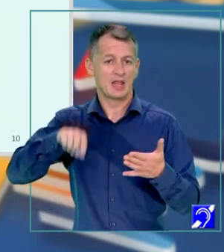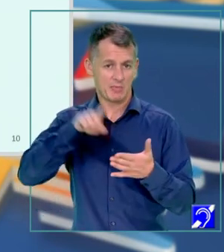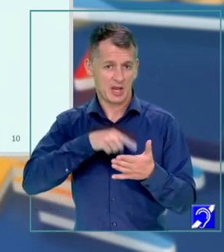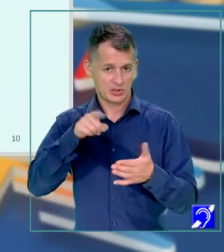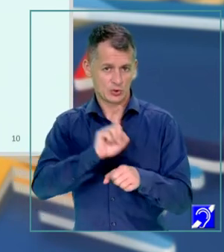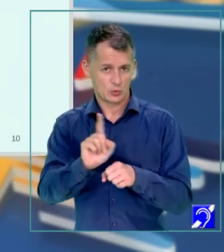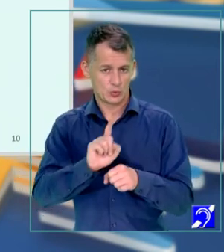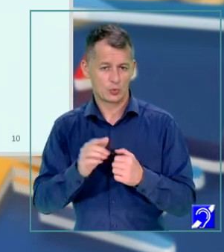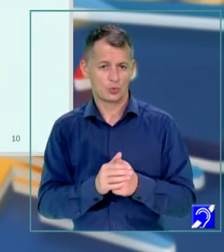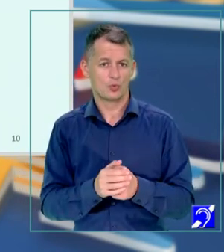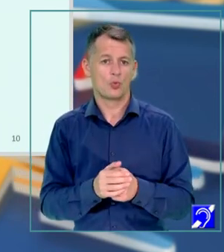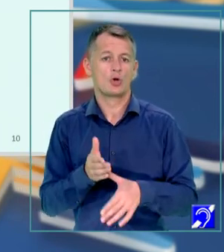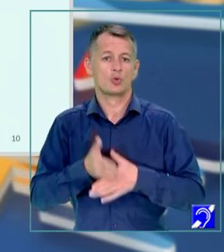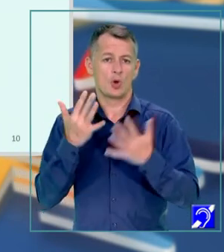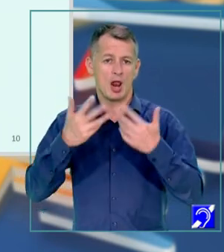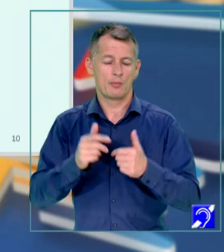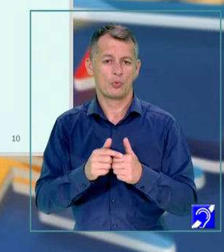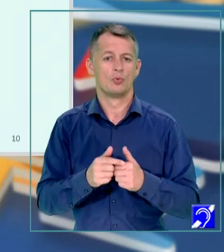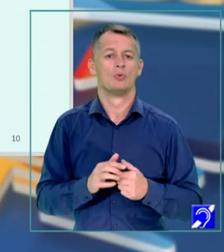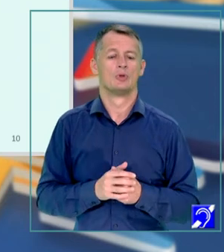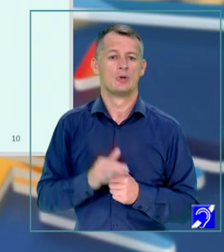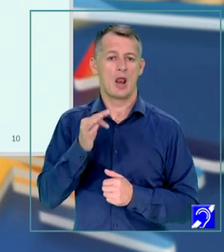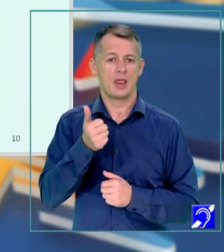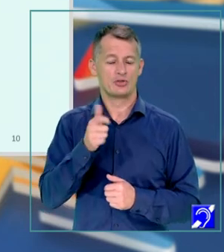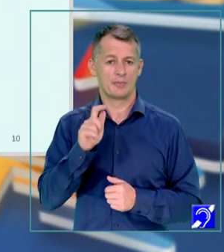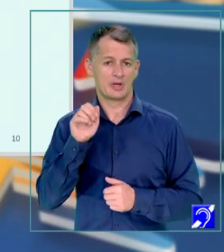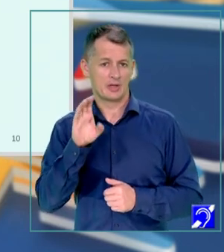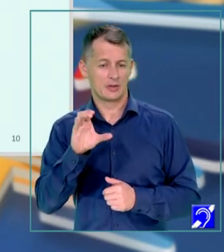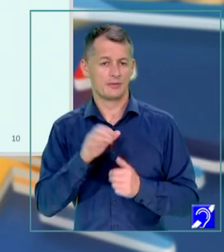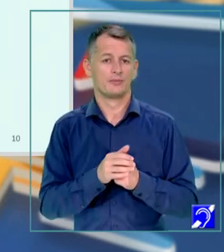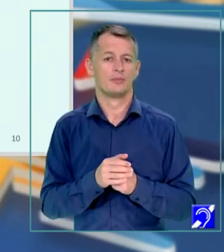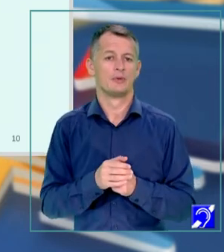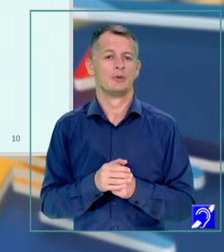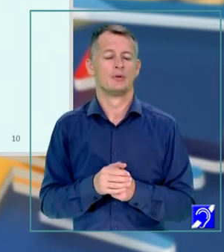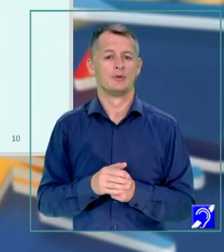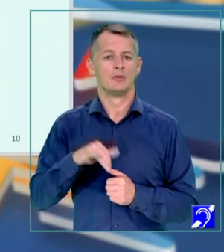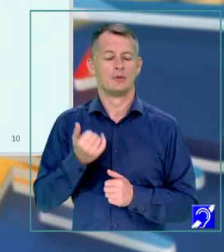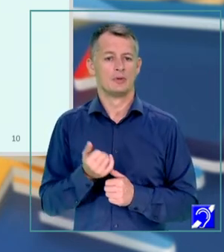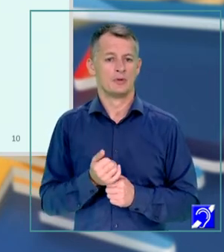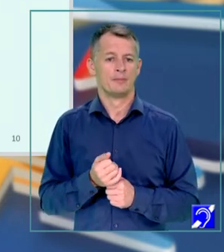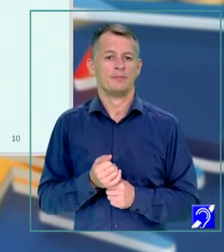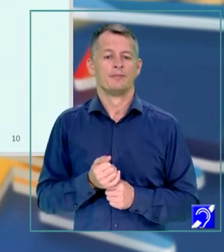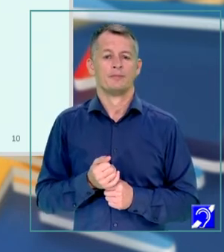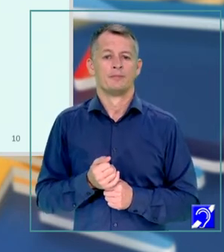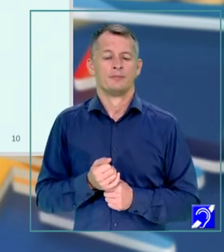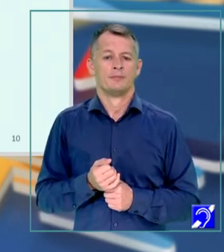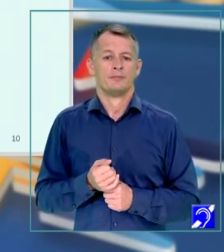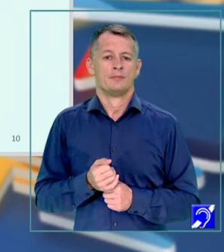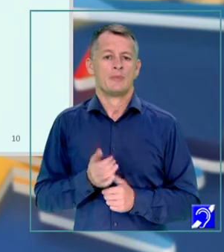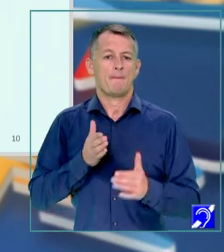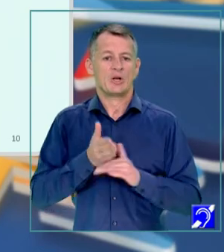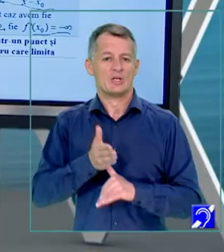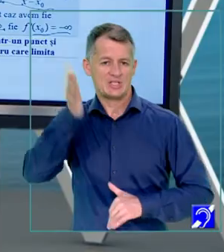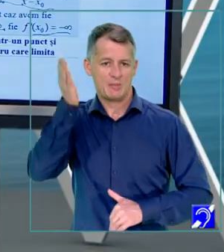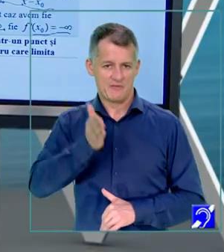ajutorul calculul algebric se elimină pe parcursul trece la limita a raportului caz Metan are zero pe zi psihice